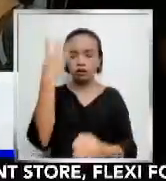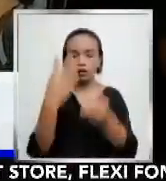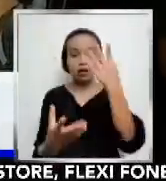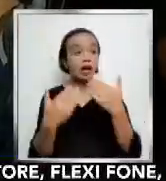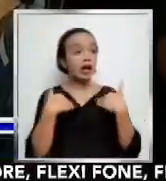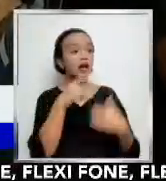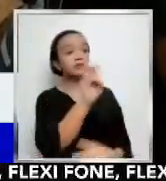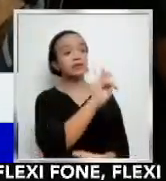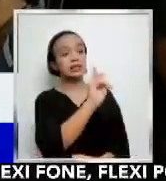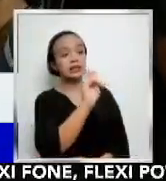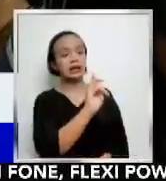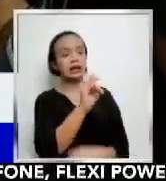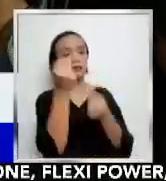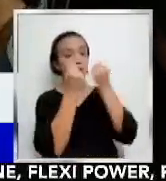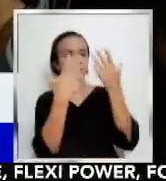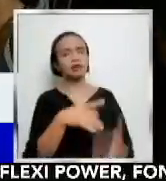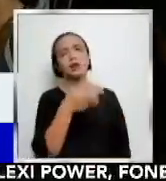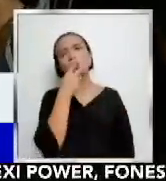nagsisigarilyo.